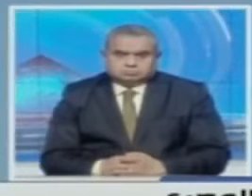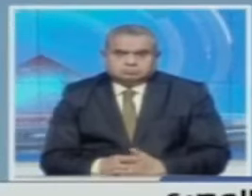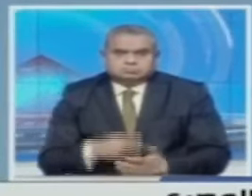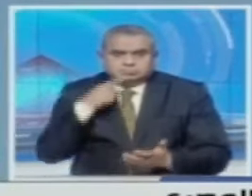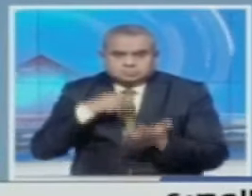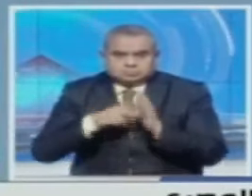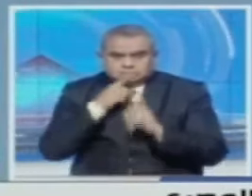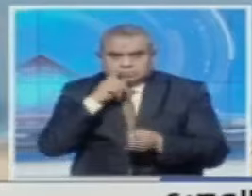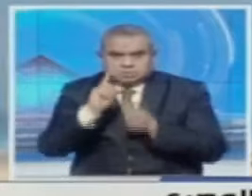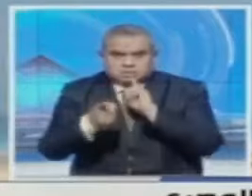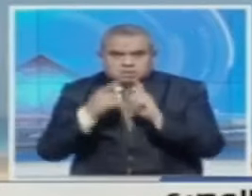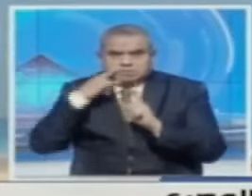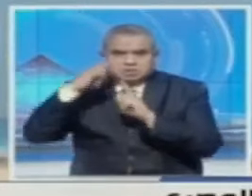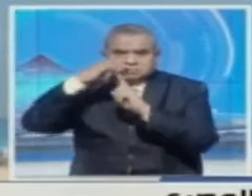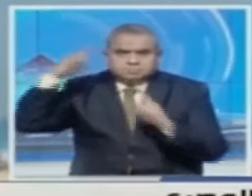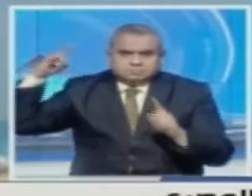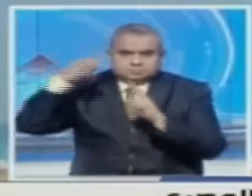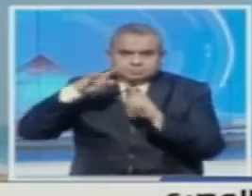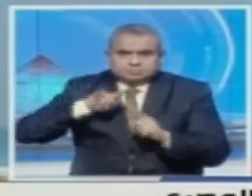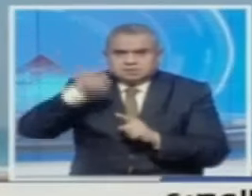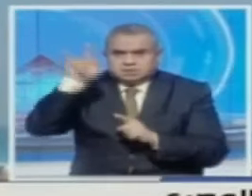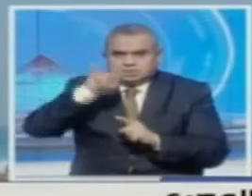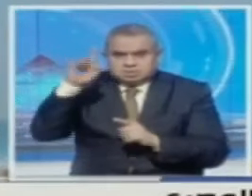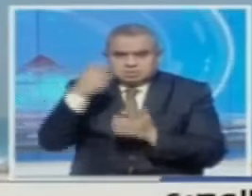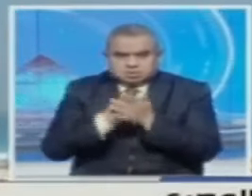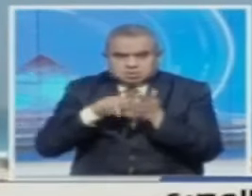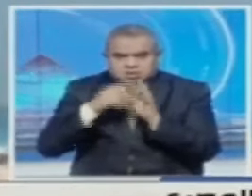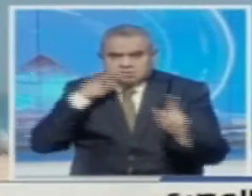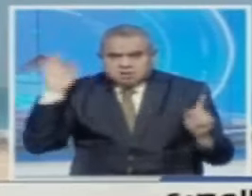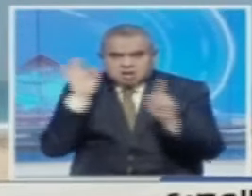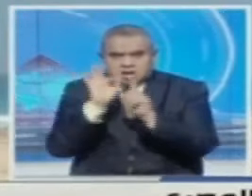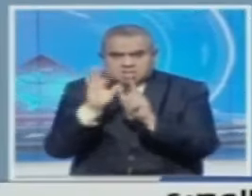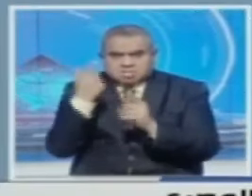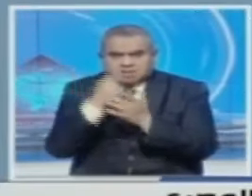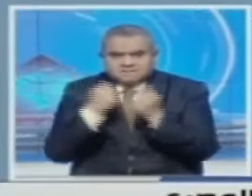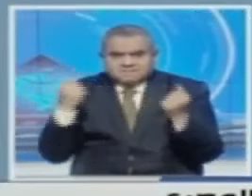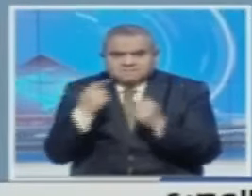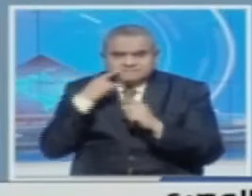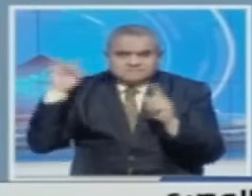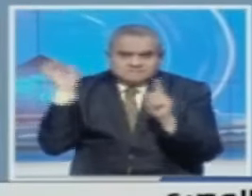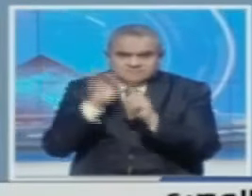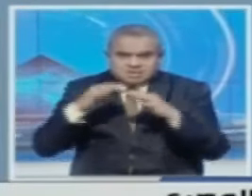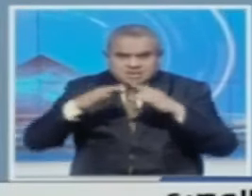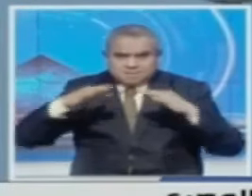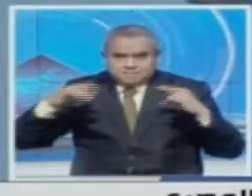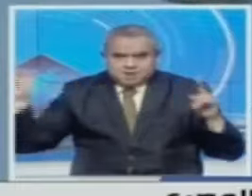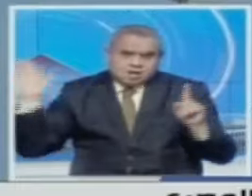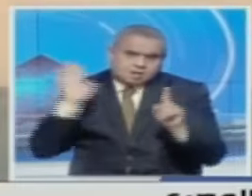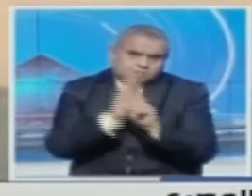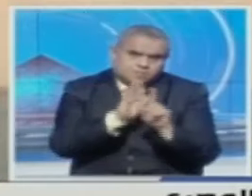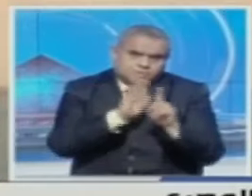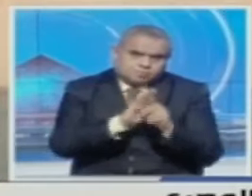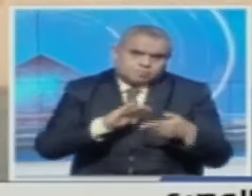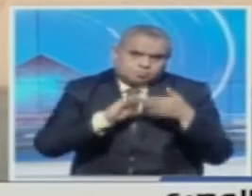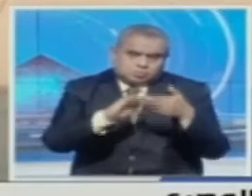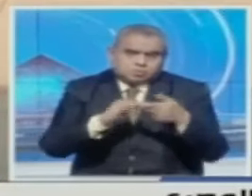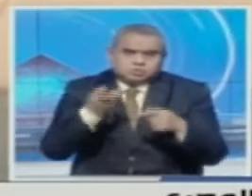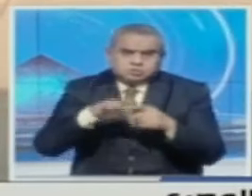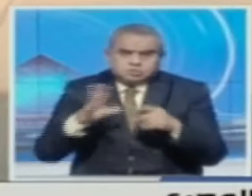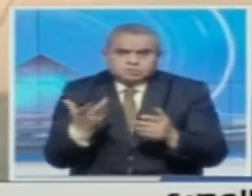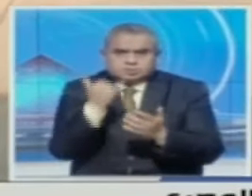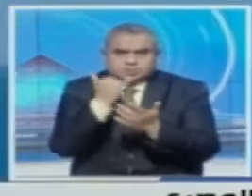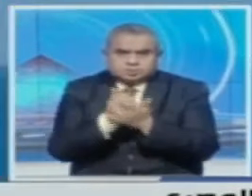وتنفيذ قصف جوي ضد الأهداف المخططة على الساحل بواسطة الطائرات متعددة المهام، كما قامت